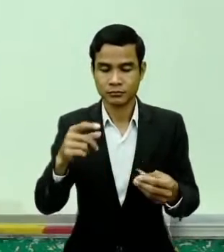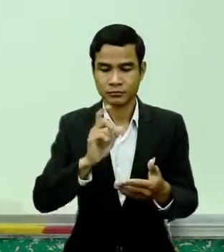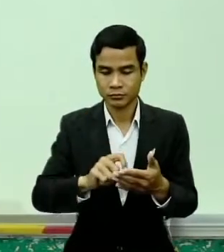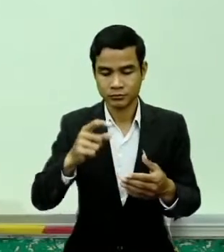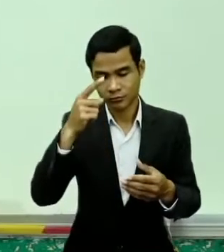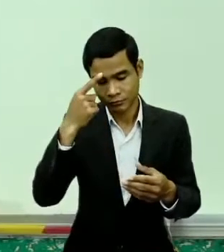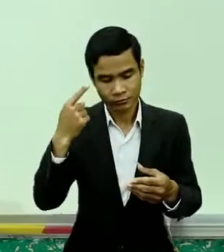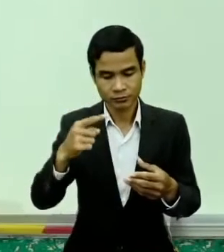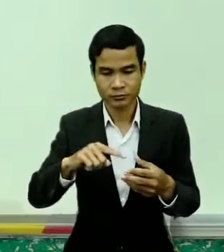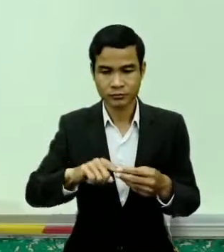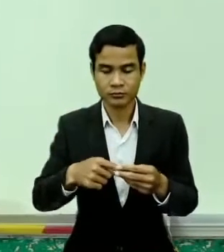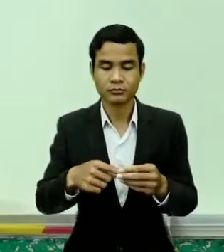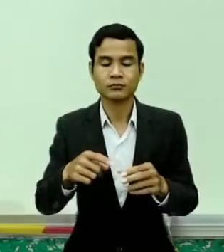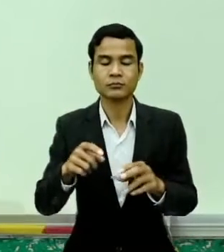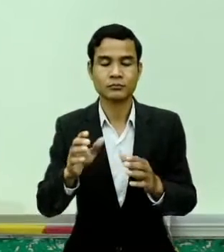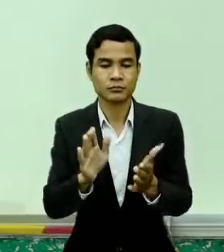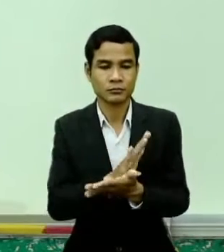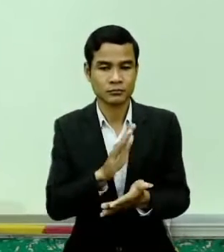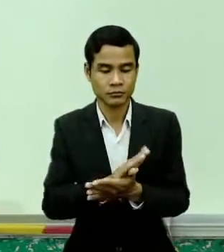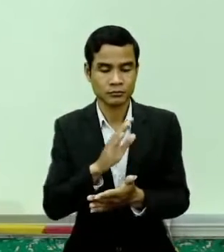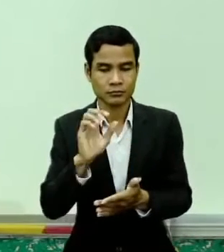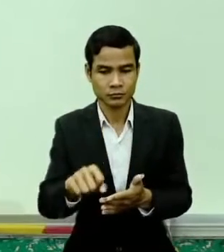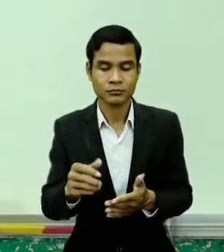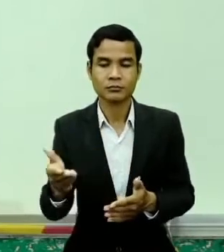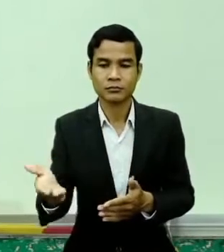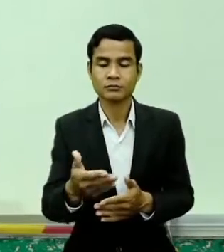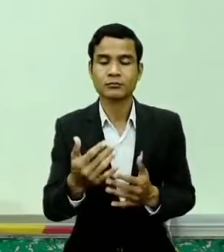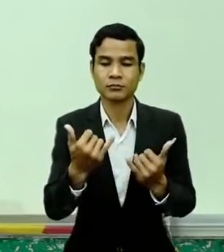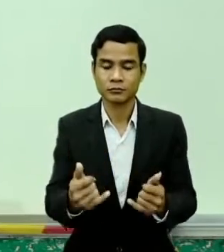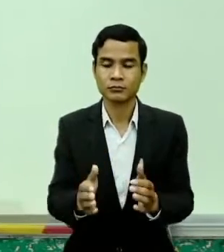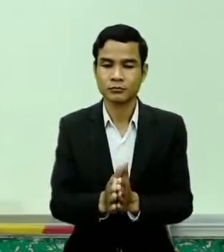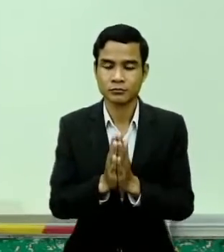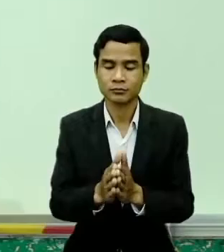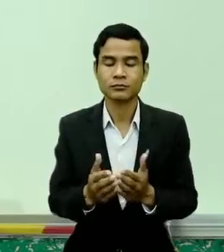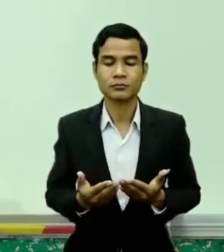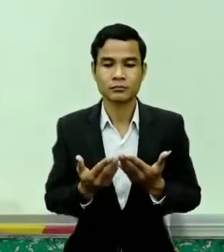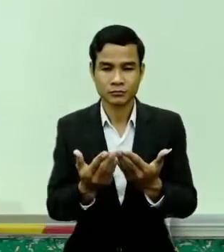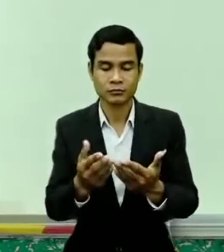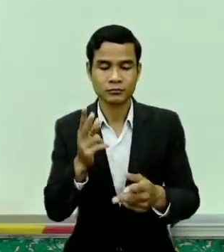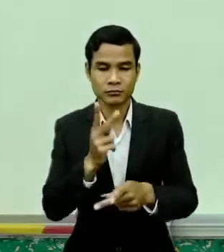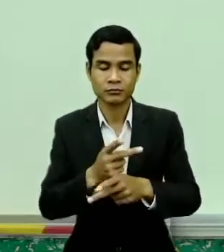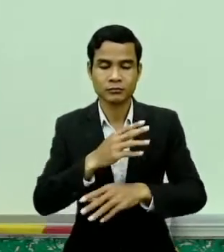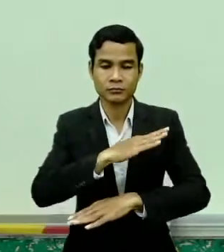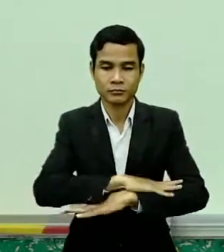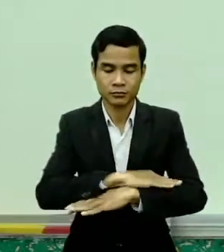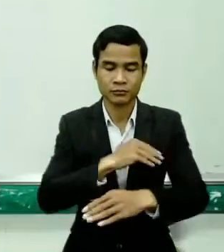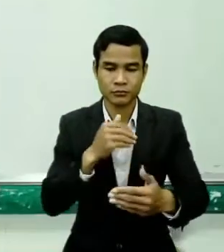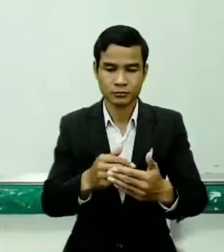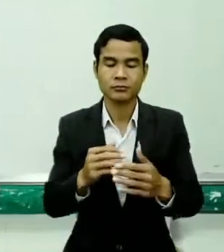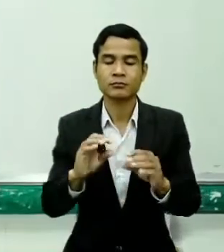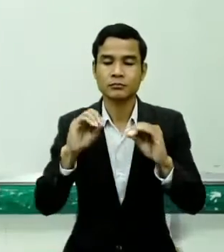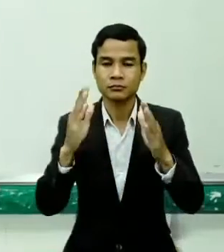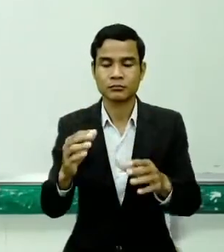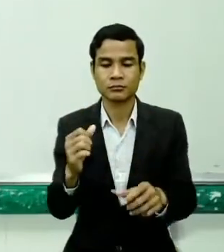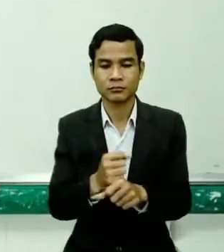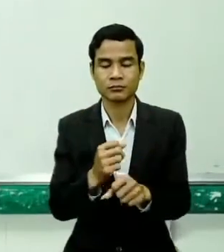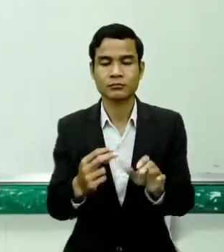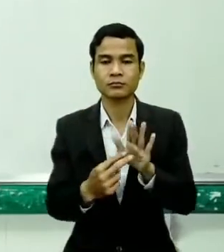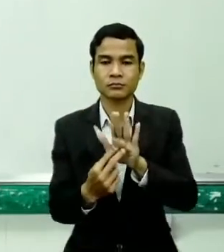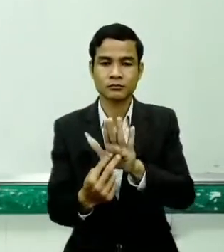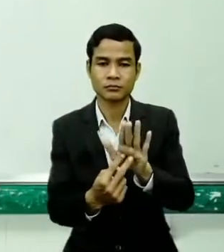đáy nâng cọt đá riêng chị đàm chà chẳng sông cồn lược láng hơi nẹ cổ nâng bằng hai cái cạp